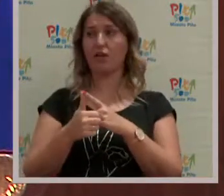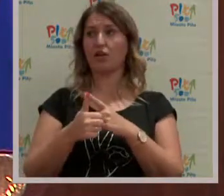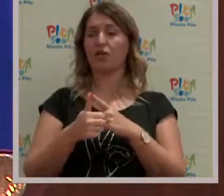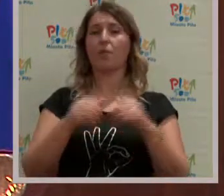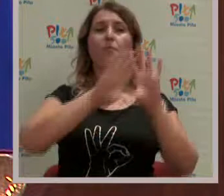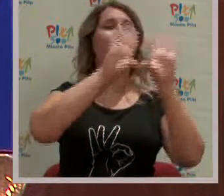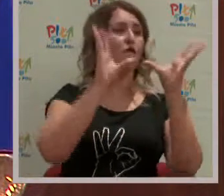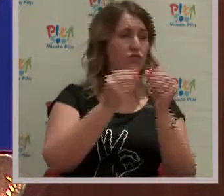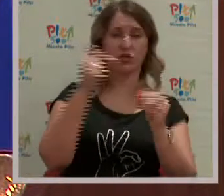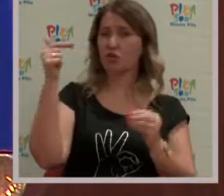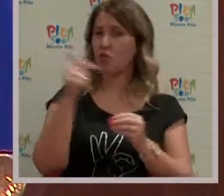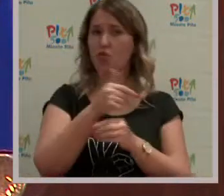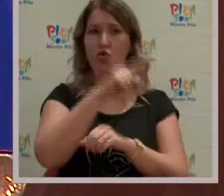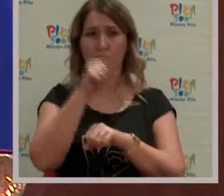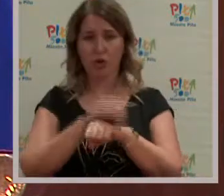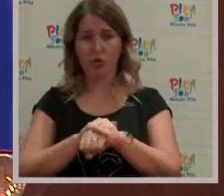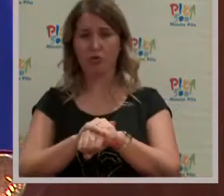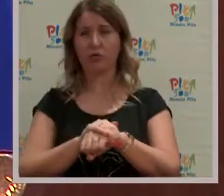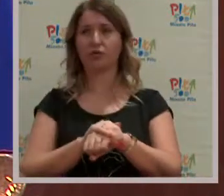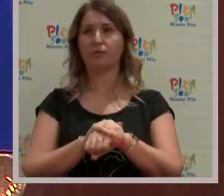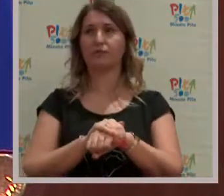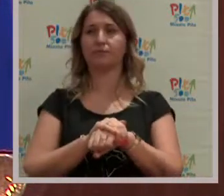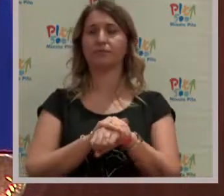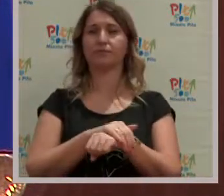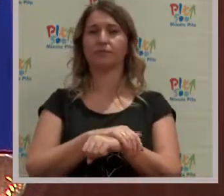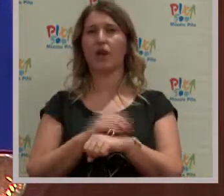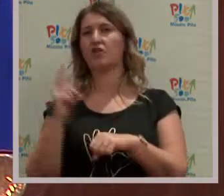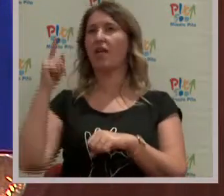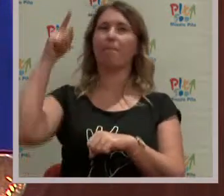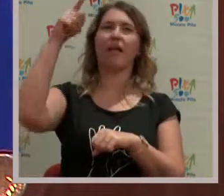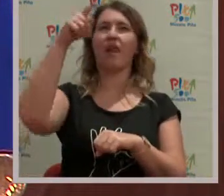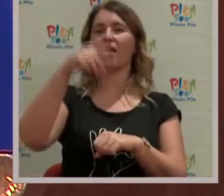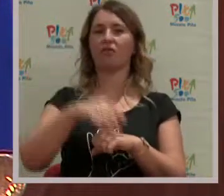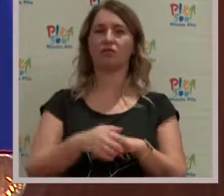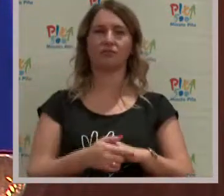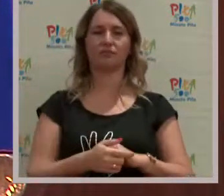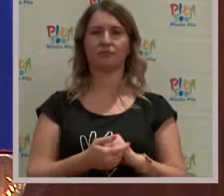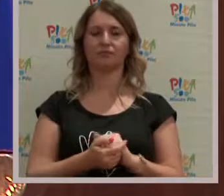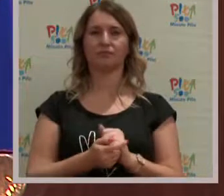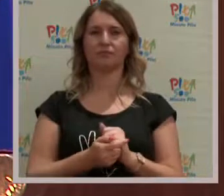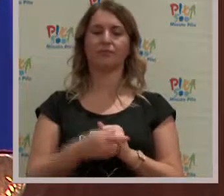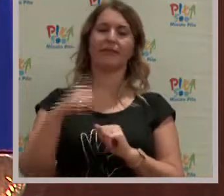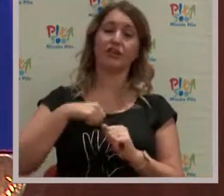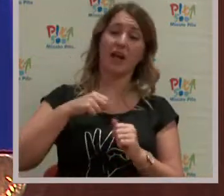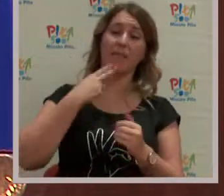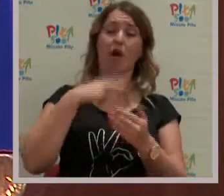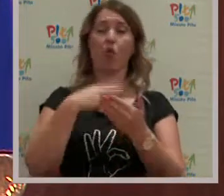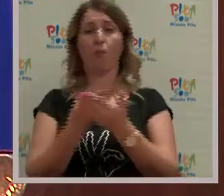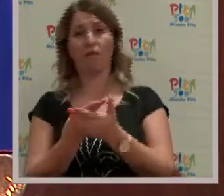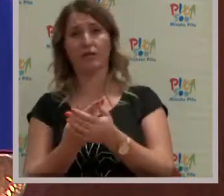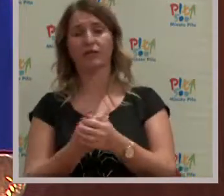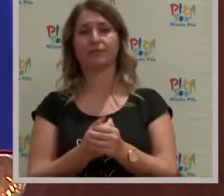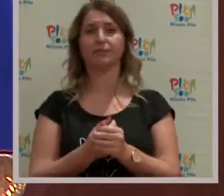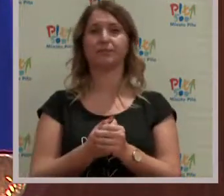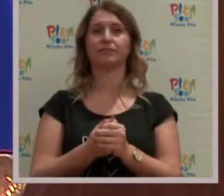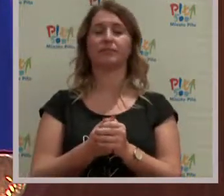zapaść na bardzo wysokim szczeblu i z dala od piły ta odpowiedź chwilę musi potrwać, ale